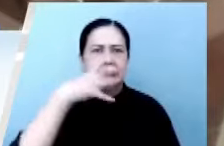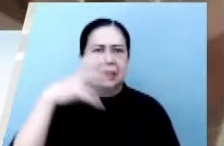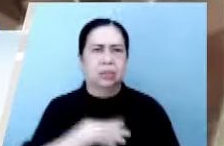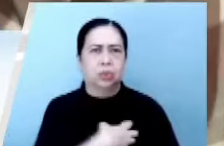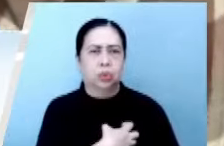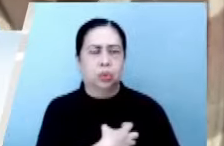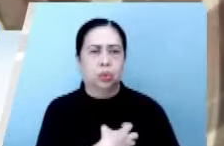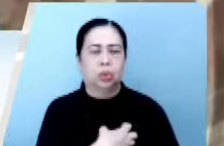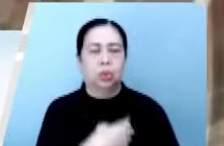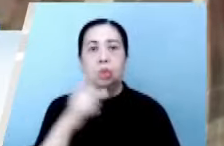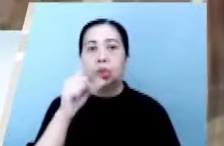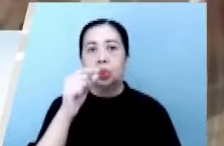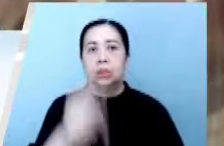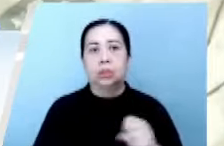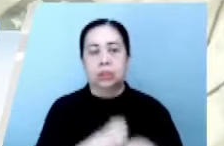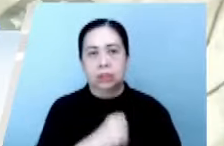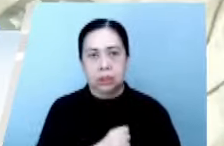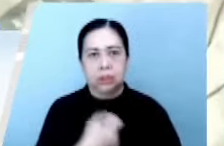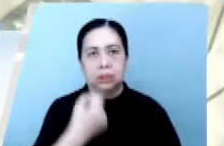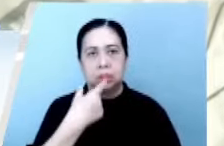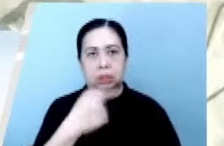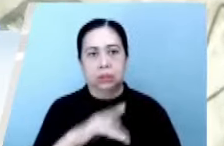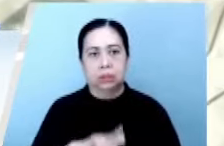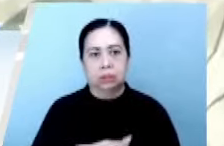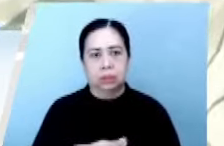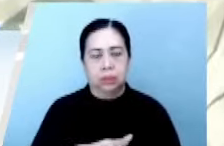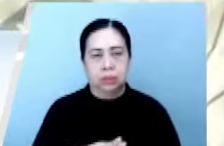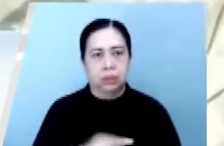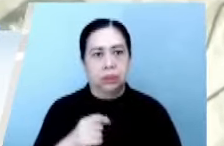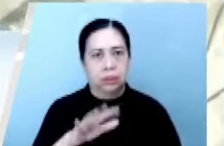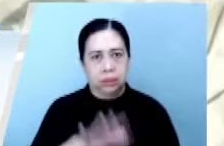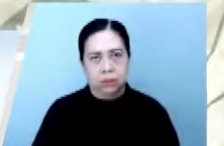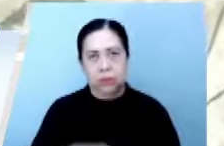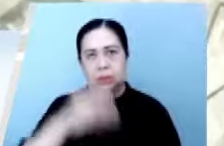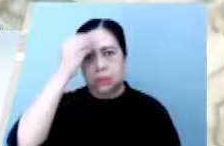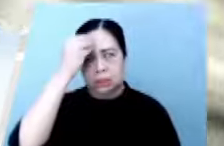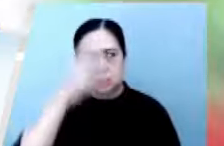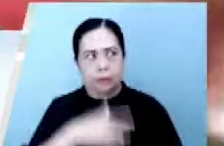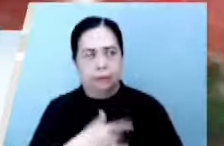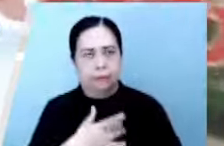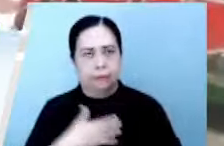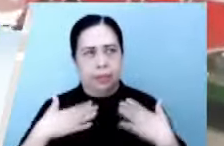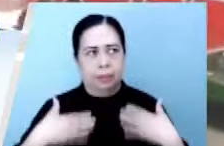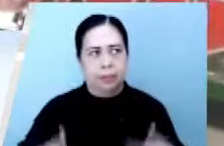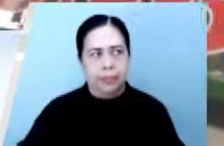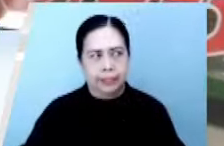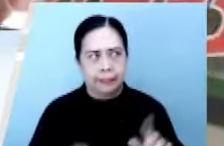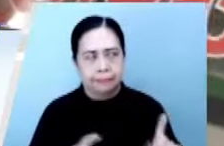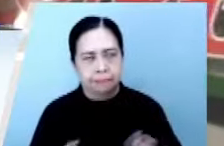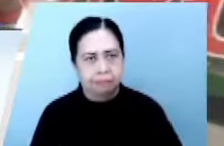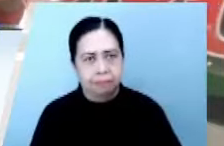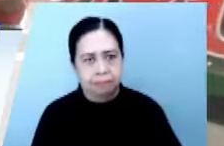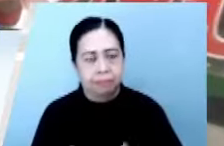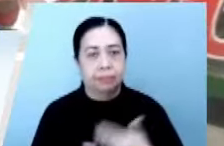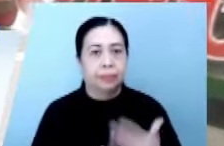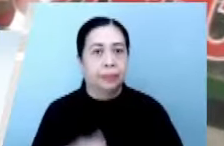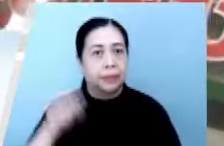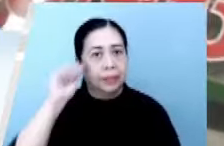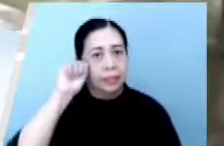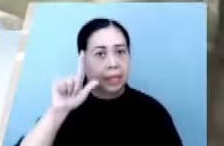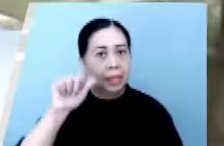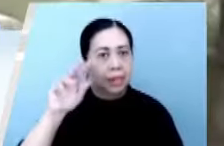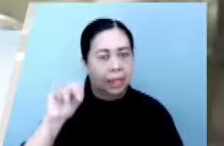nang naka-maintenance medicine si Milo at natuto ng pakiramdaman ang kanyang katawan. Ito namang si Alan Landera,